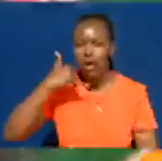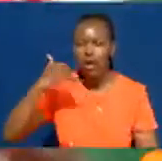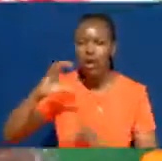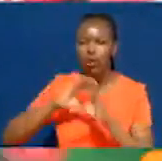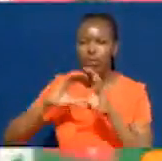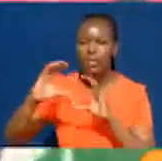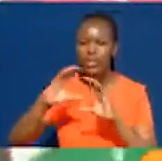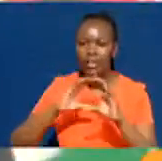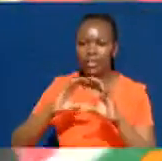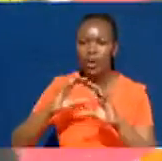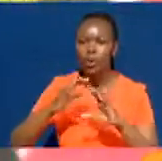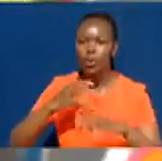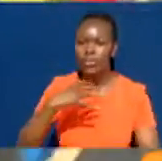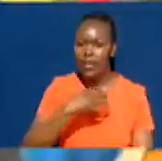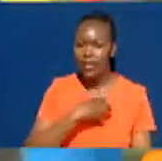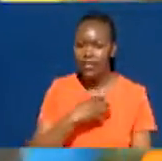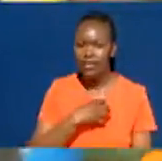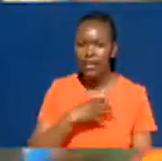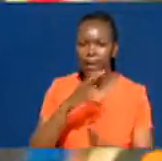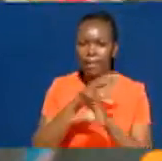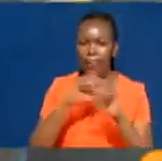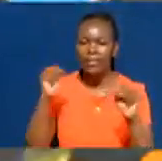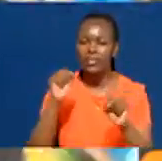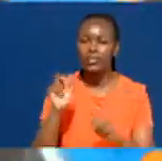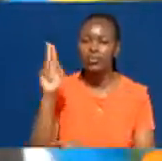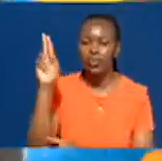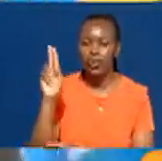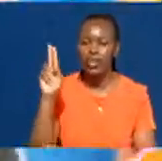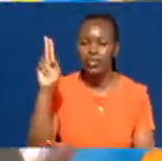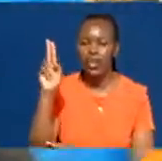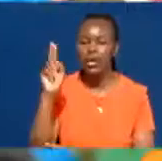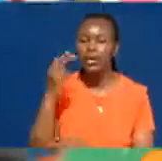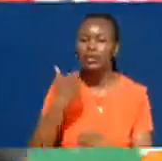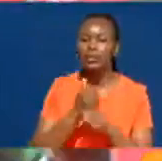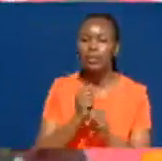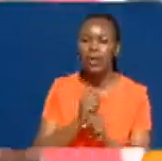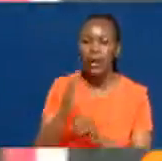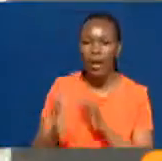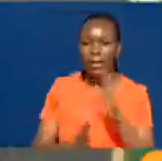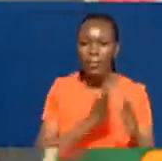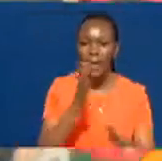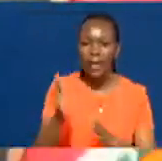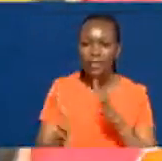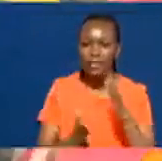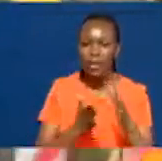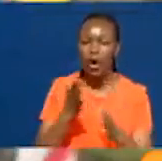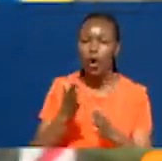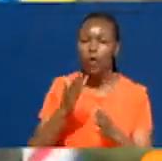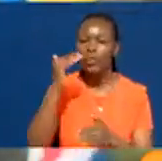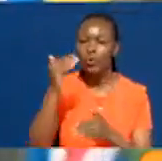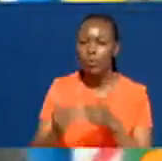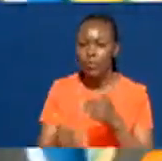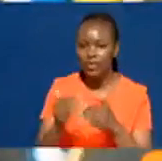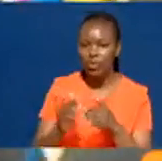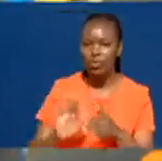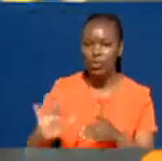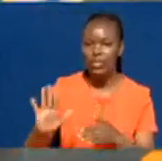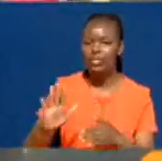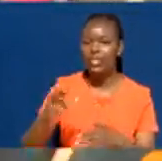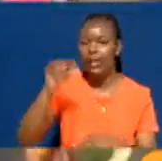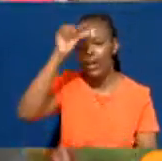tuweze kupanga mambo ya kukamilisha succession kwa njia na